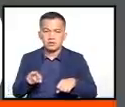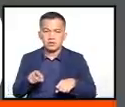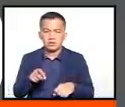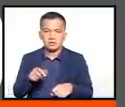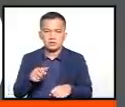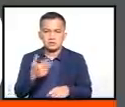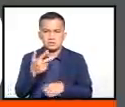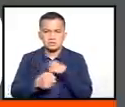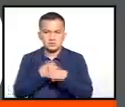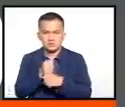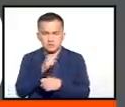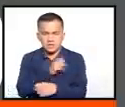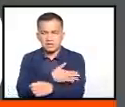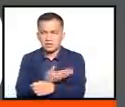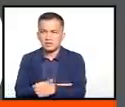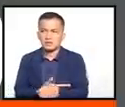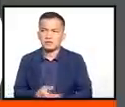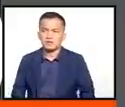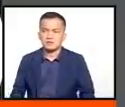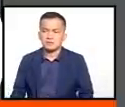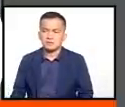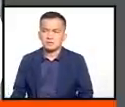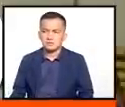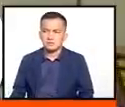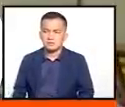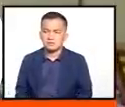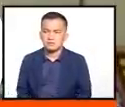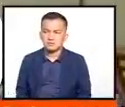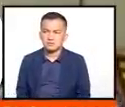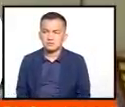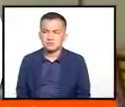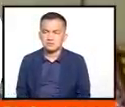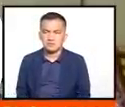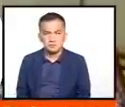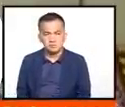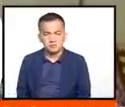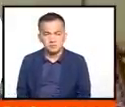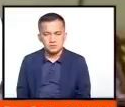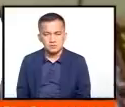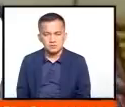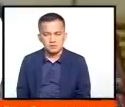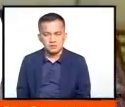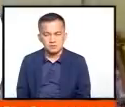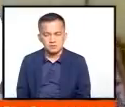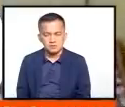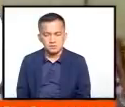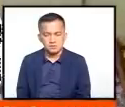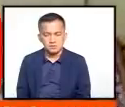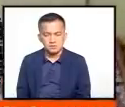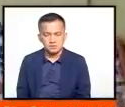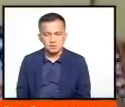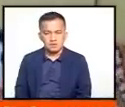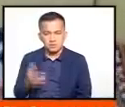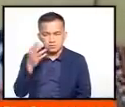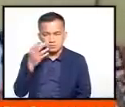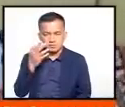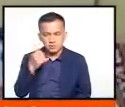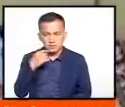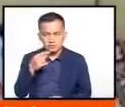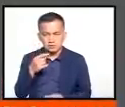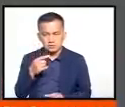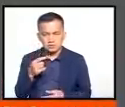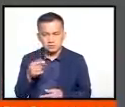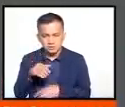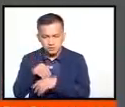ang kanyang tatlong taong gulang na anak. Puro tuwo yung walang bata. Kaya pinadala ko po sa